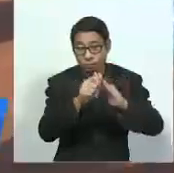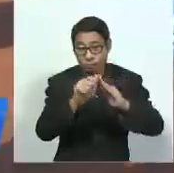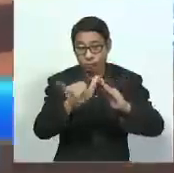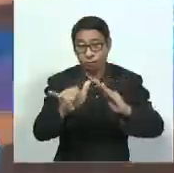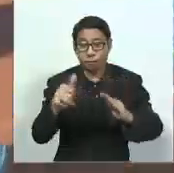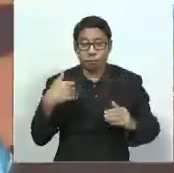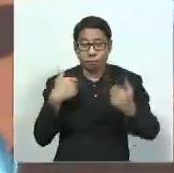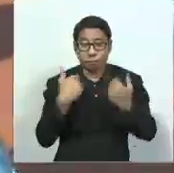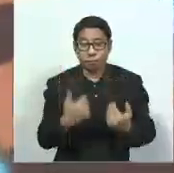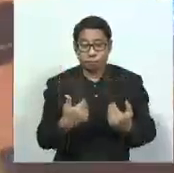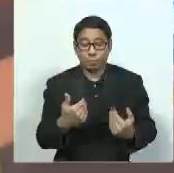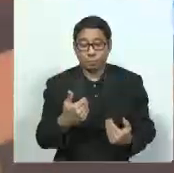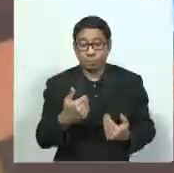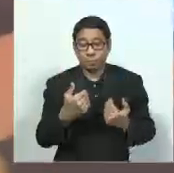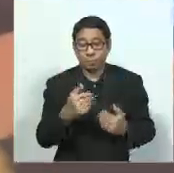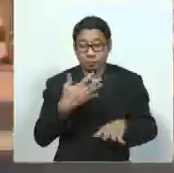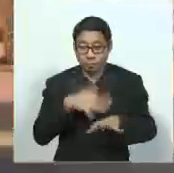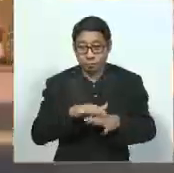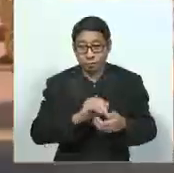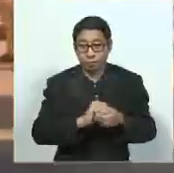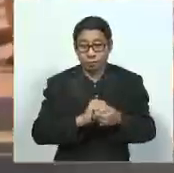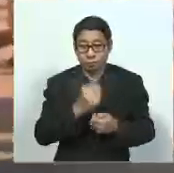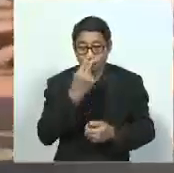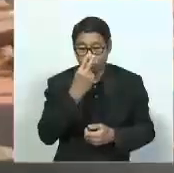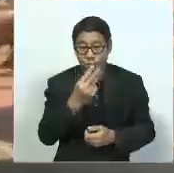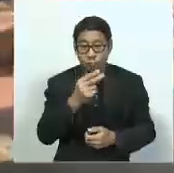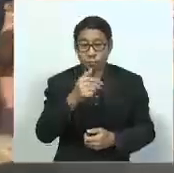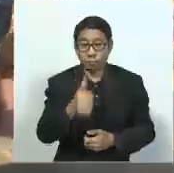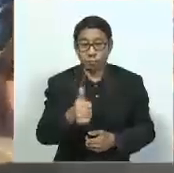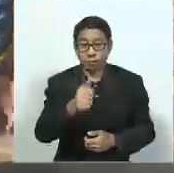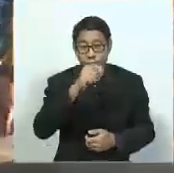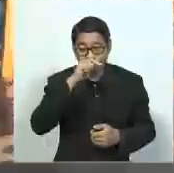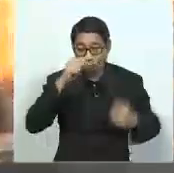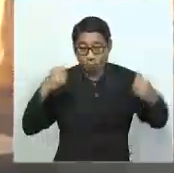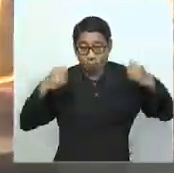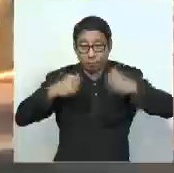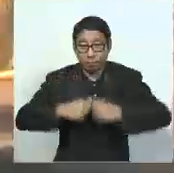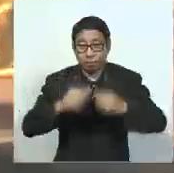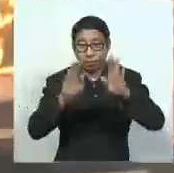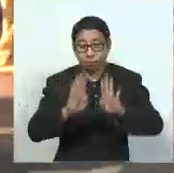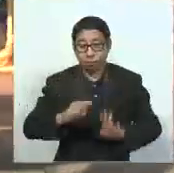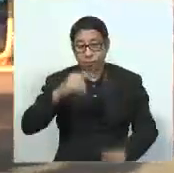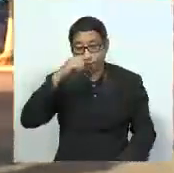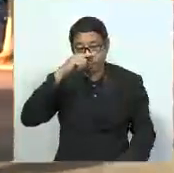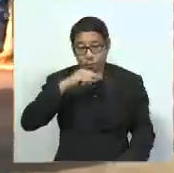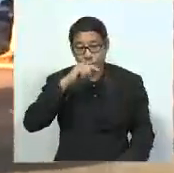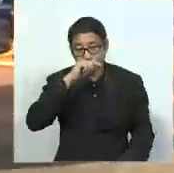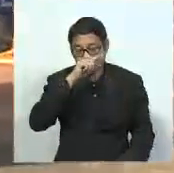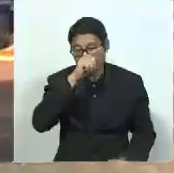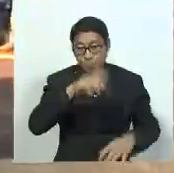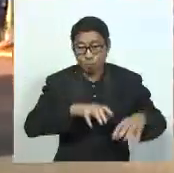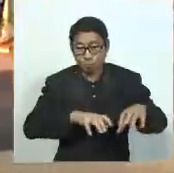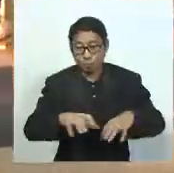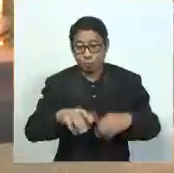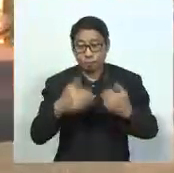รีอยุธยานะคะคุณผู้ชมสามารถร่วมไปชมงานกันได้นะคะแล้วก็แต่งกายชุดไทยกันไปนะคะสำหรับปีนี้จั